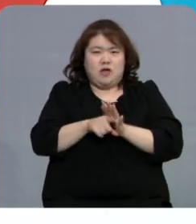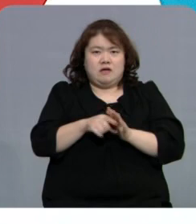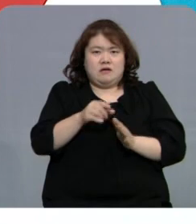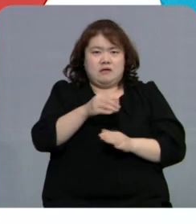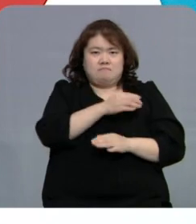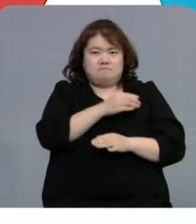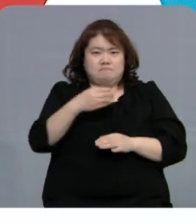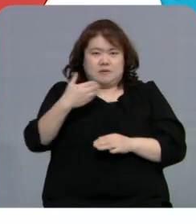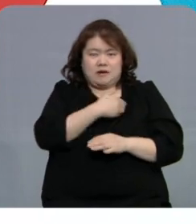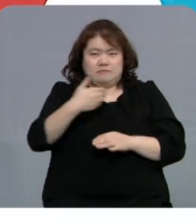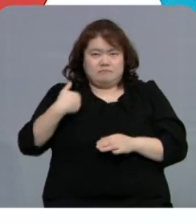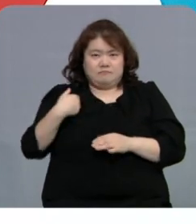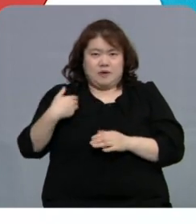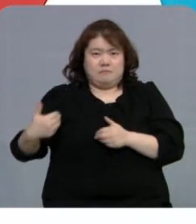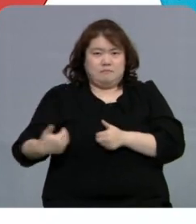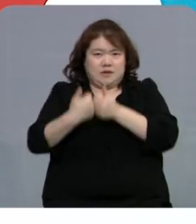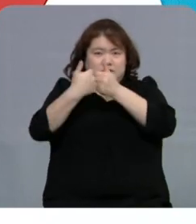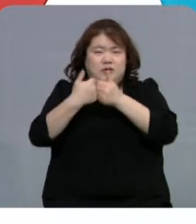맞서겠다고 밝혔습니다.